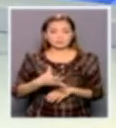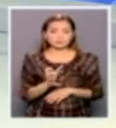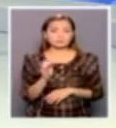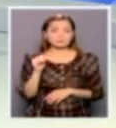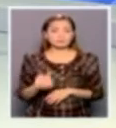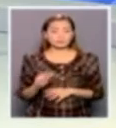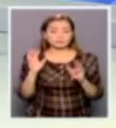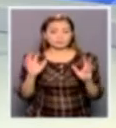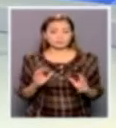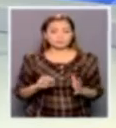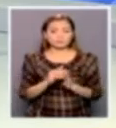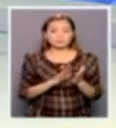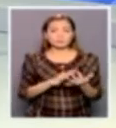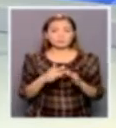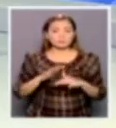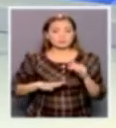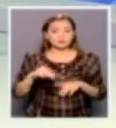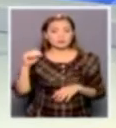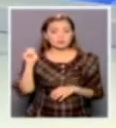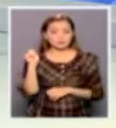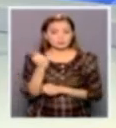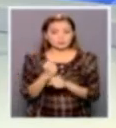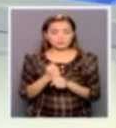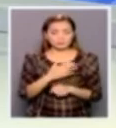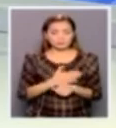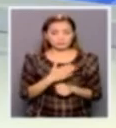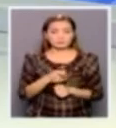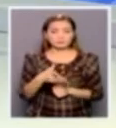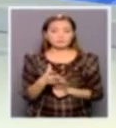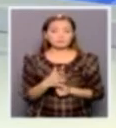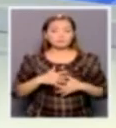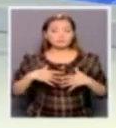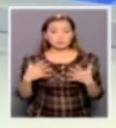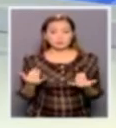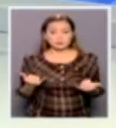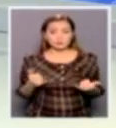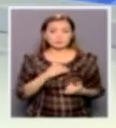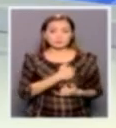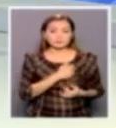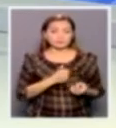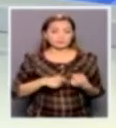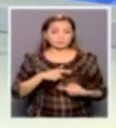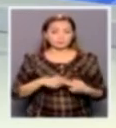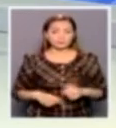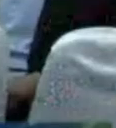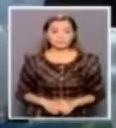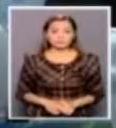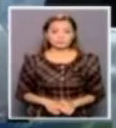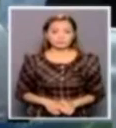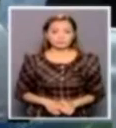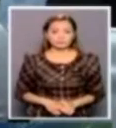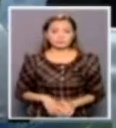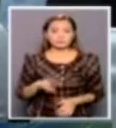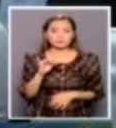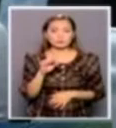мыңға жуық заңды тіркелген ауыл шаруашылық субъектілер жұмыс істейді. Оның 1,5-нан астамы жеке кәсіпкерлер.